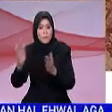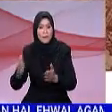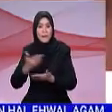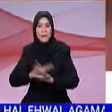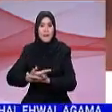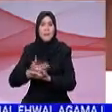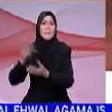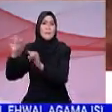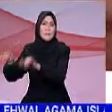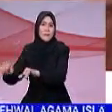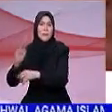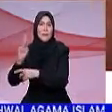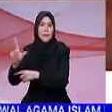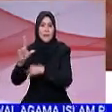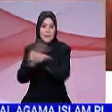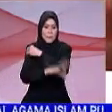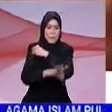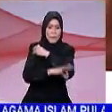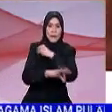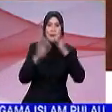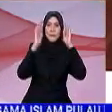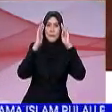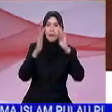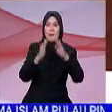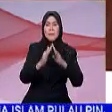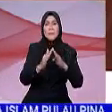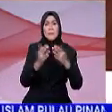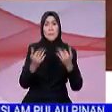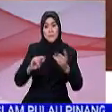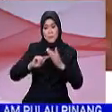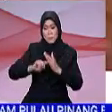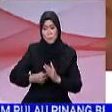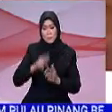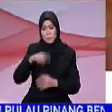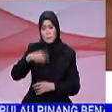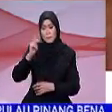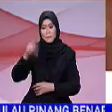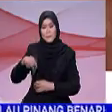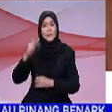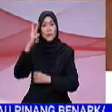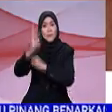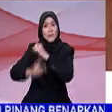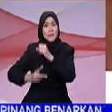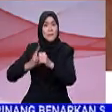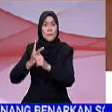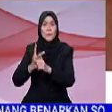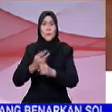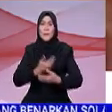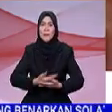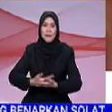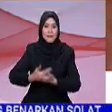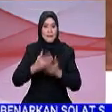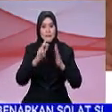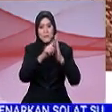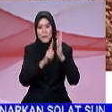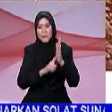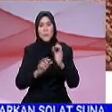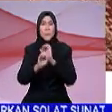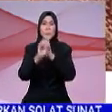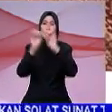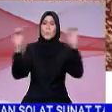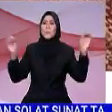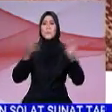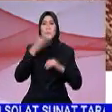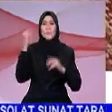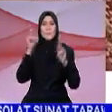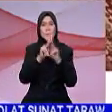Lumpur, Negeri Sembilan dan Pahang. Sejak PKP dilaksana, sudah 2 tahun jugalah anak menantu tidak pulang ke kampung